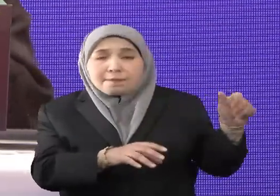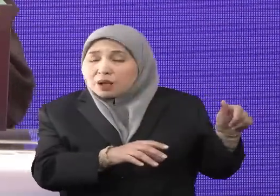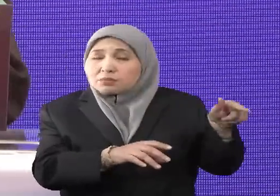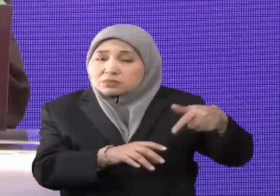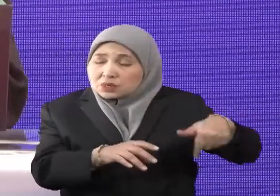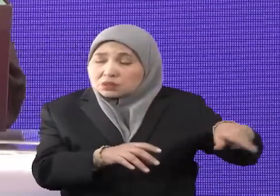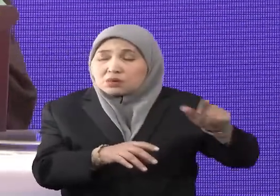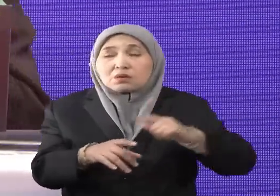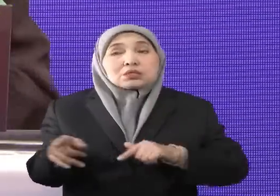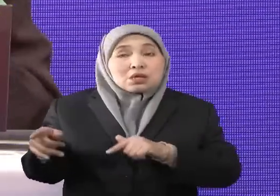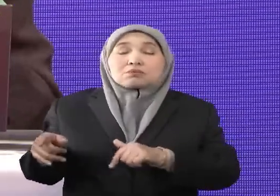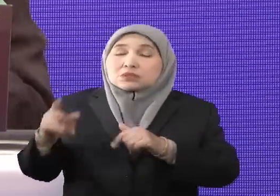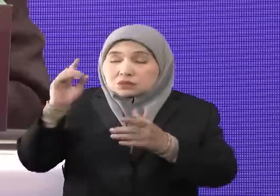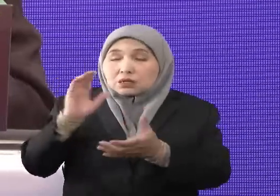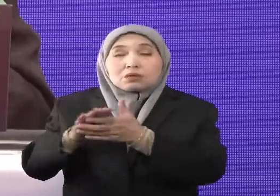bahwa